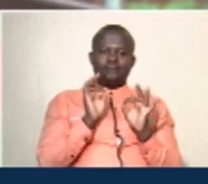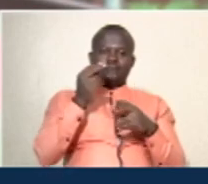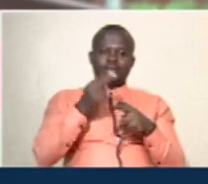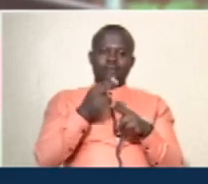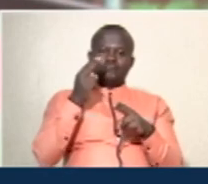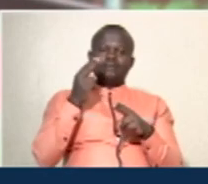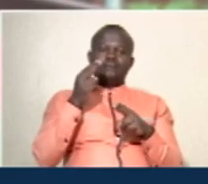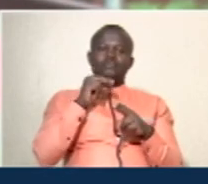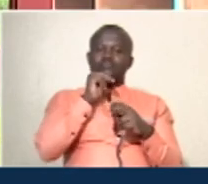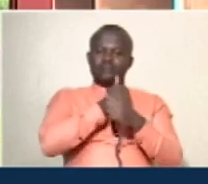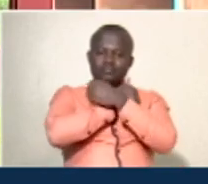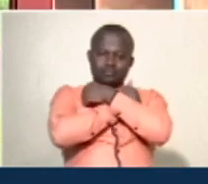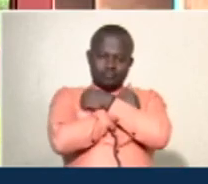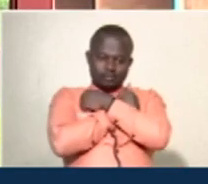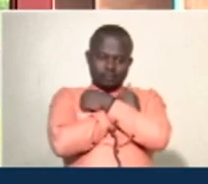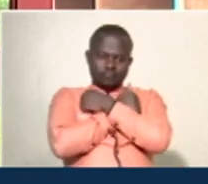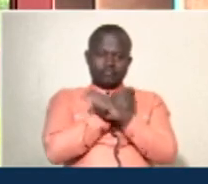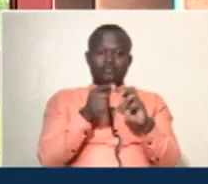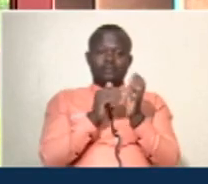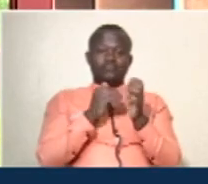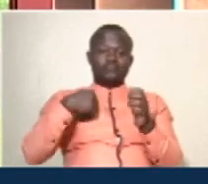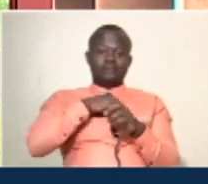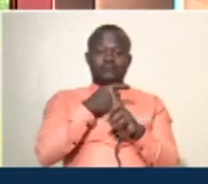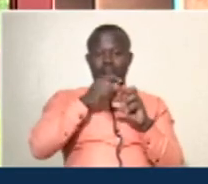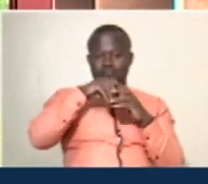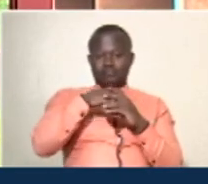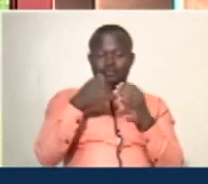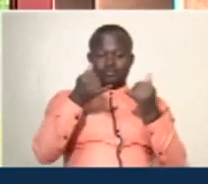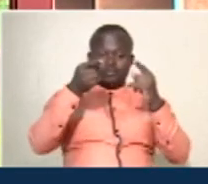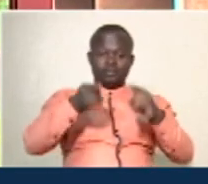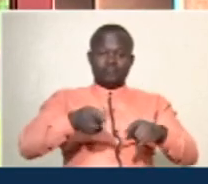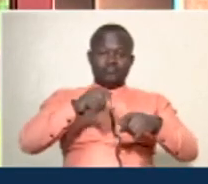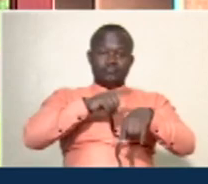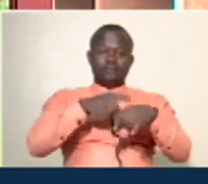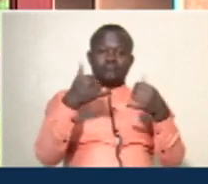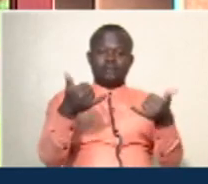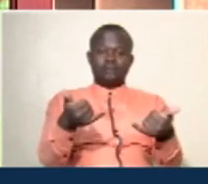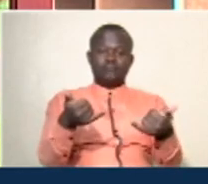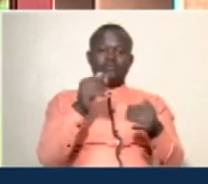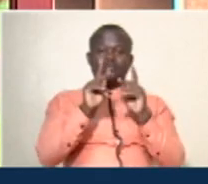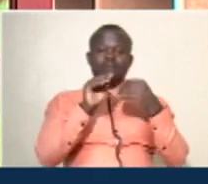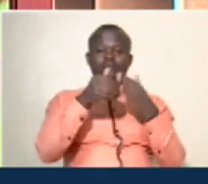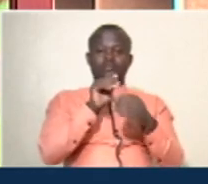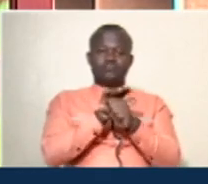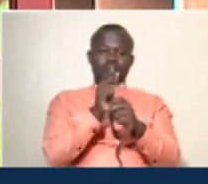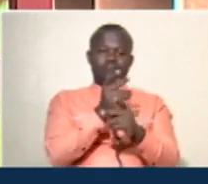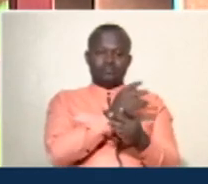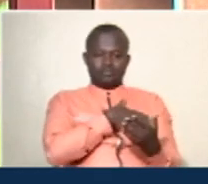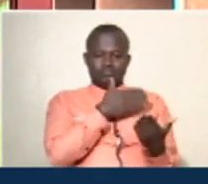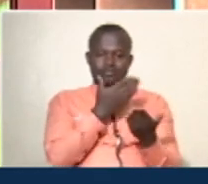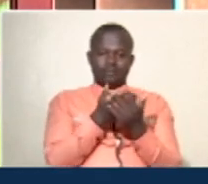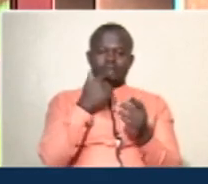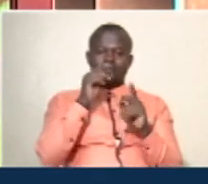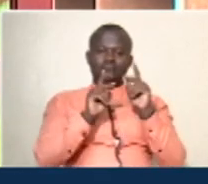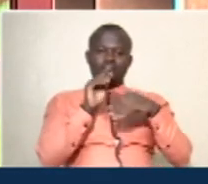twita kutikunda. Nakuyemo yuko kuba tugeze aha ngaha muri aka kanya ari uko hari abantu batwitangiye, hari